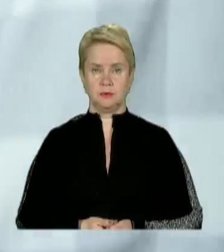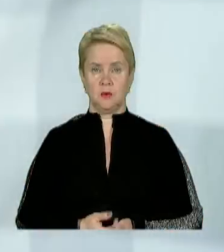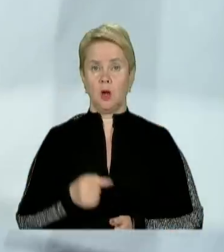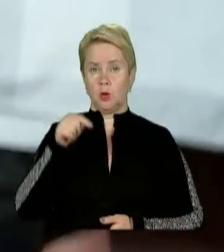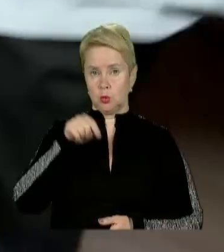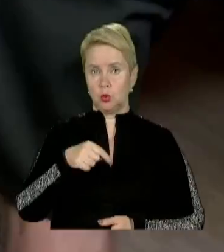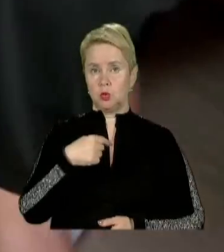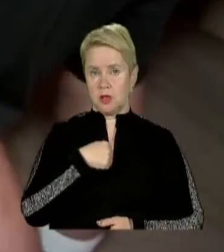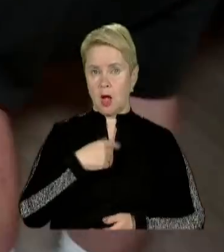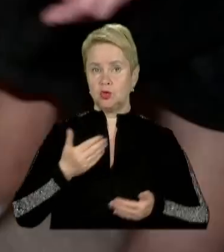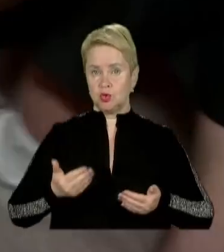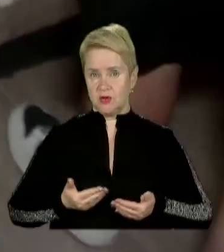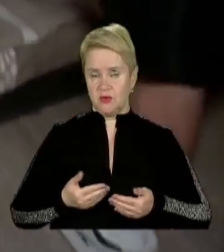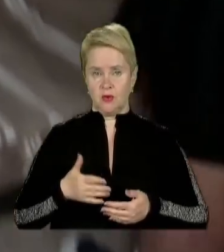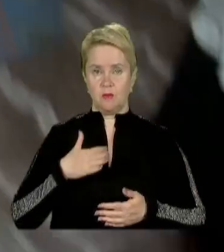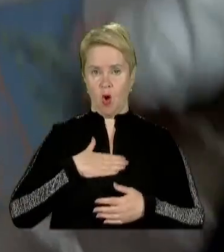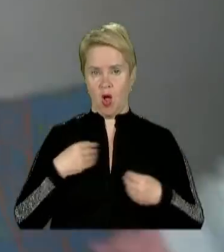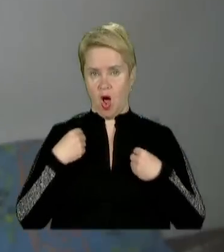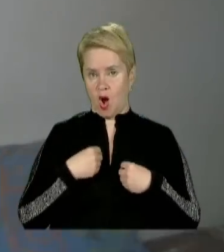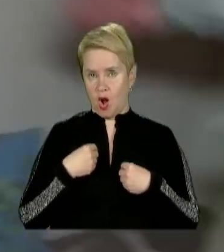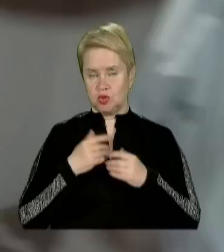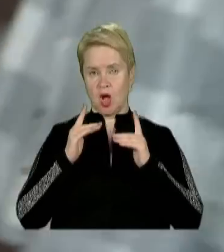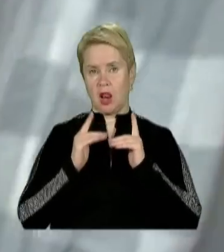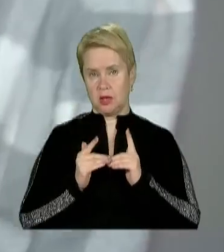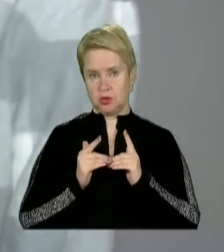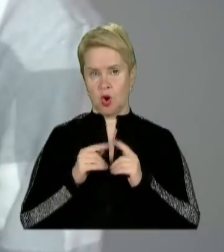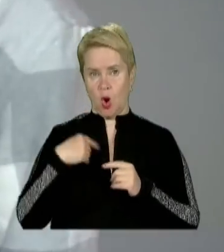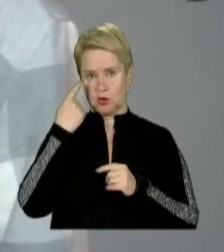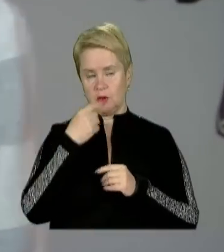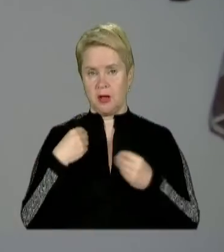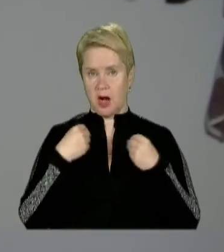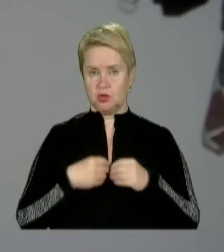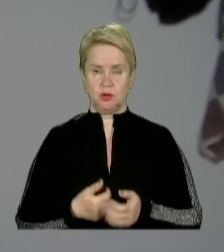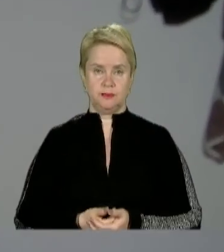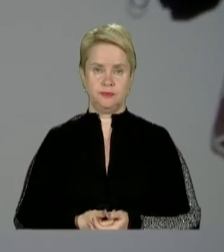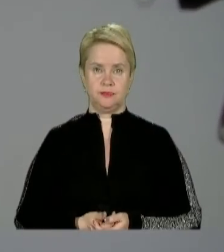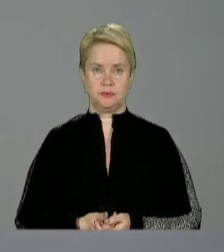Ось тут я, в принципі, і живу. Ось мої речі, ліжко та особисті речі.